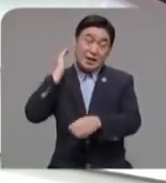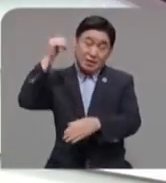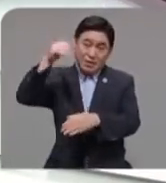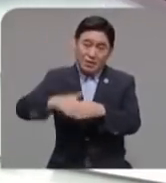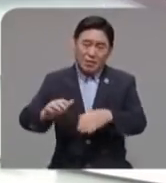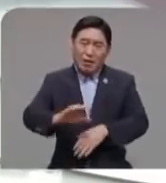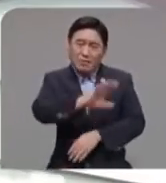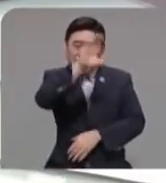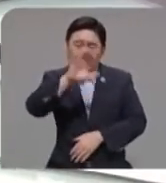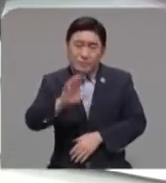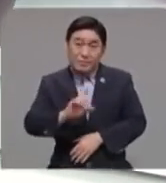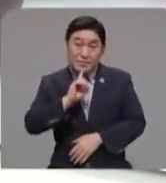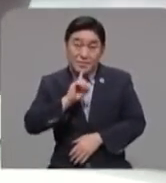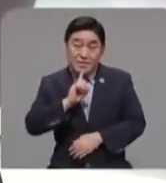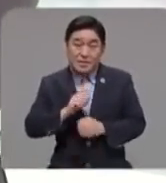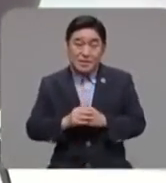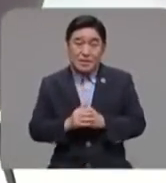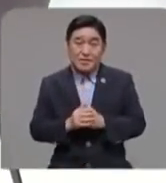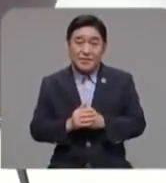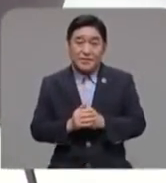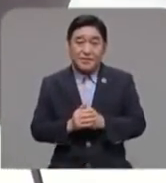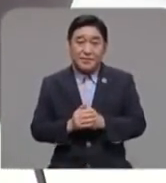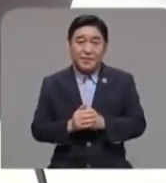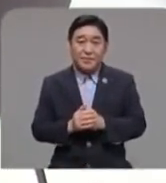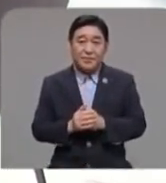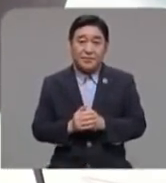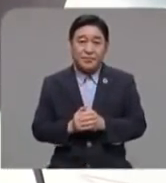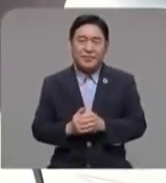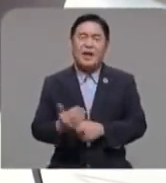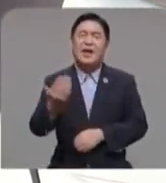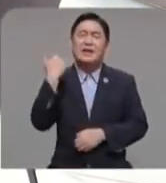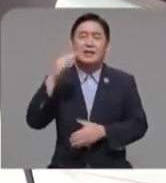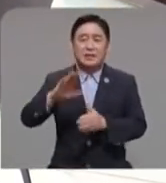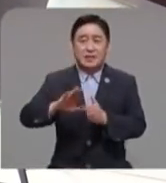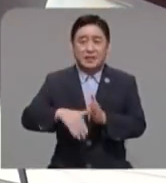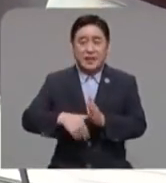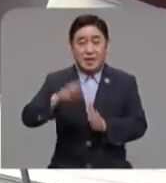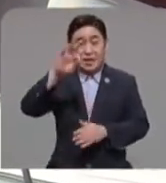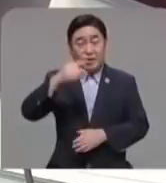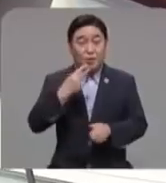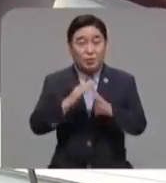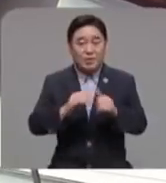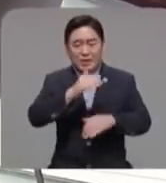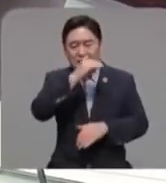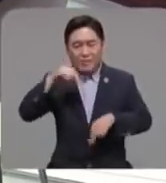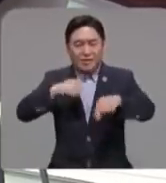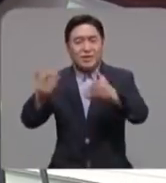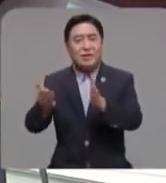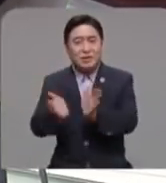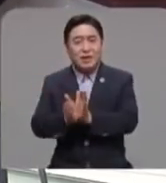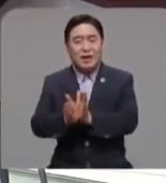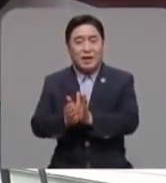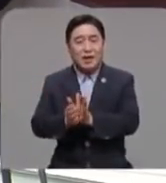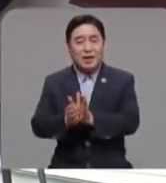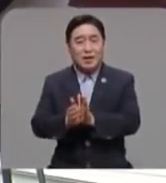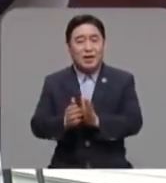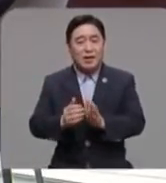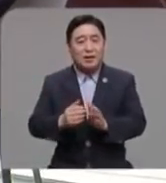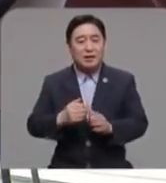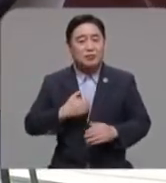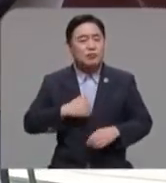대선을 자꾸 말씀하시는데 그때 원 후보님 바른정당에 우리 당 깨고